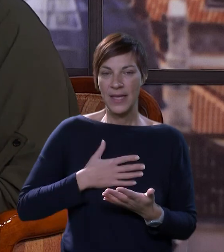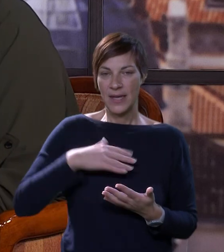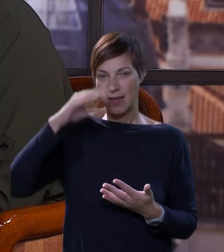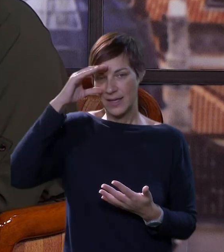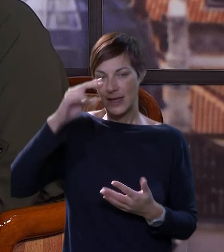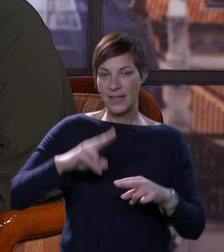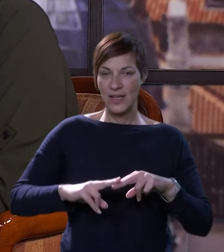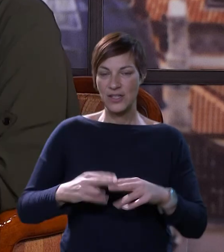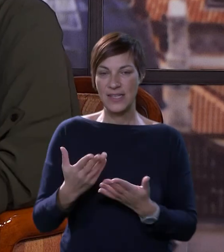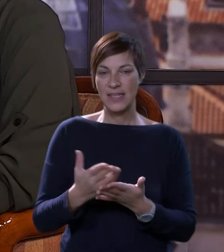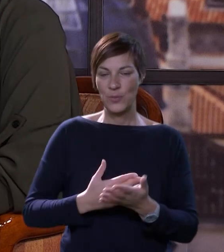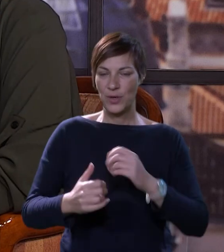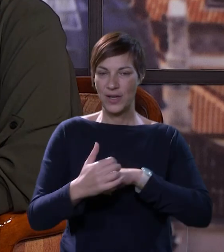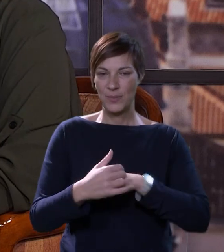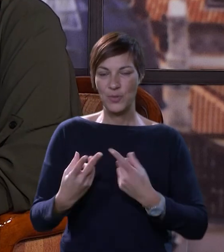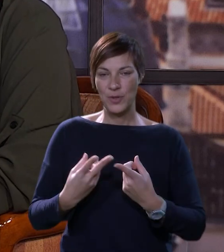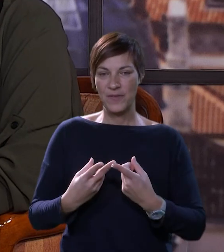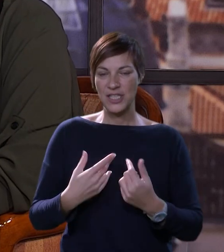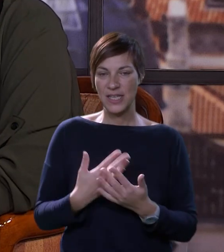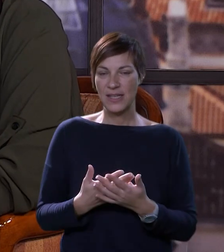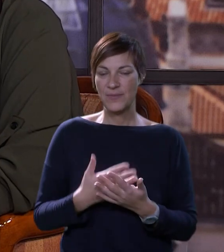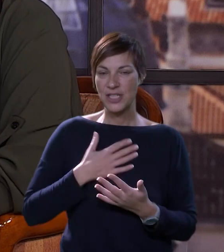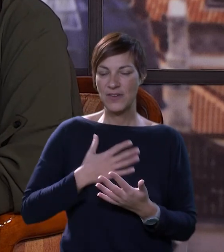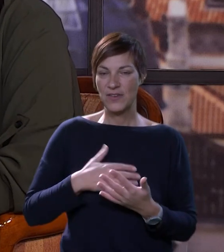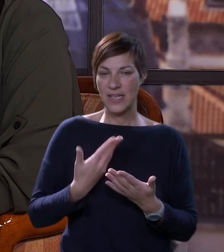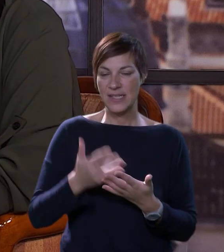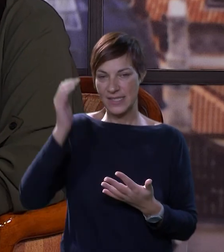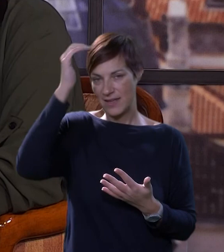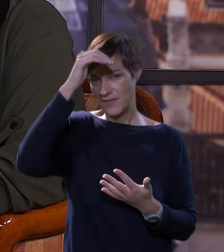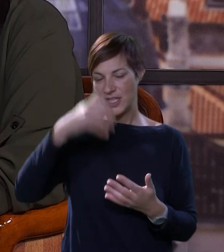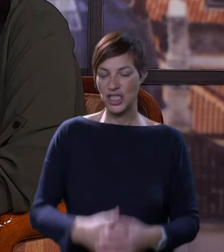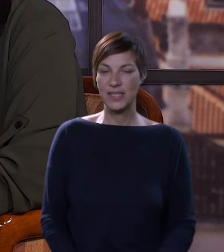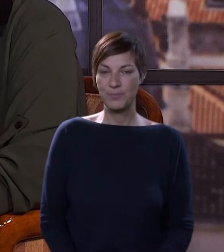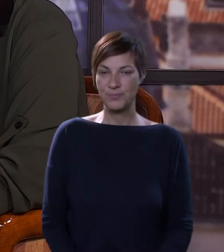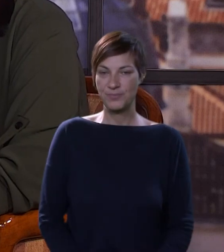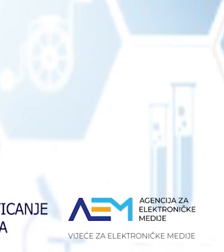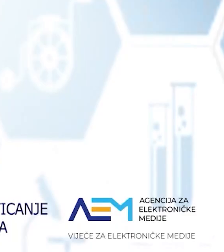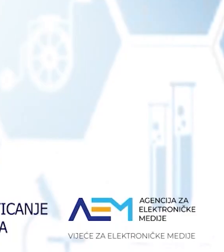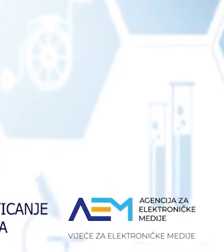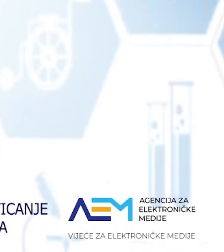dragi gledatelji, ostanite uz program Dubrovačke televizije. Želim vam ugodan nastavak večeri.